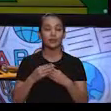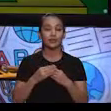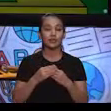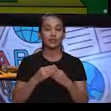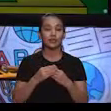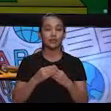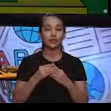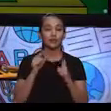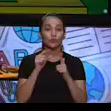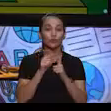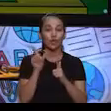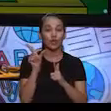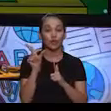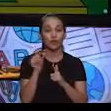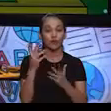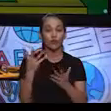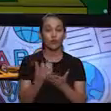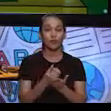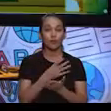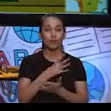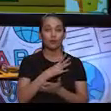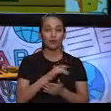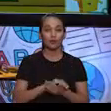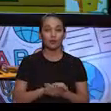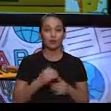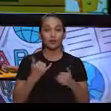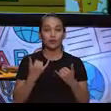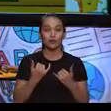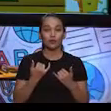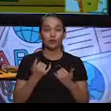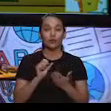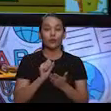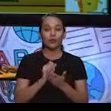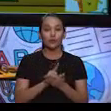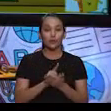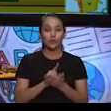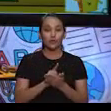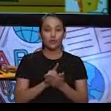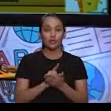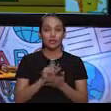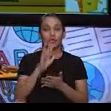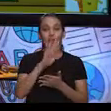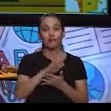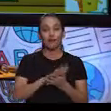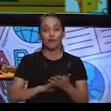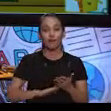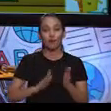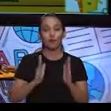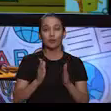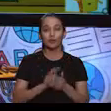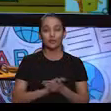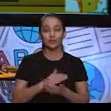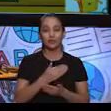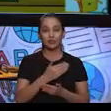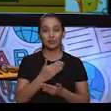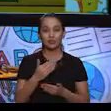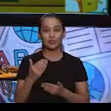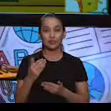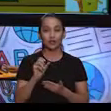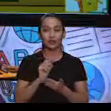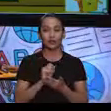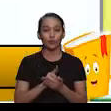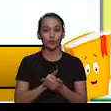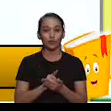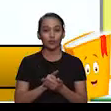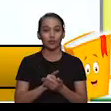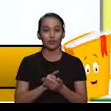so'zlarning juftlarini ham topib oldik. Endi ushbu topshirig'imizning davomi. Sizga quyidagicha